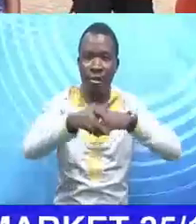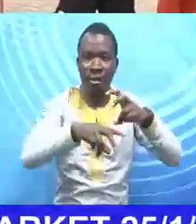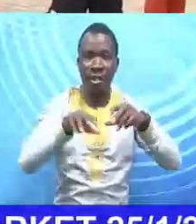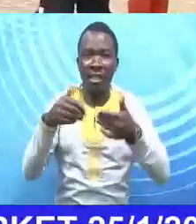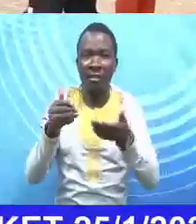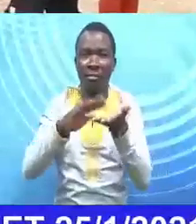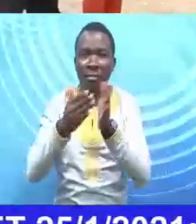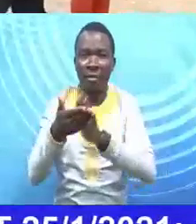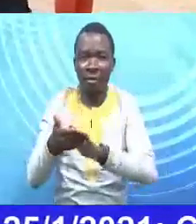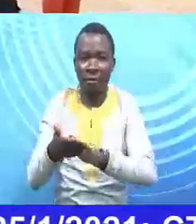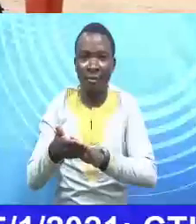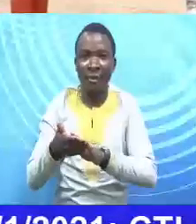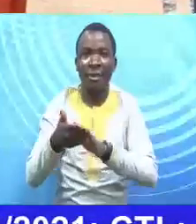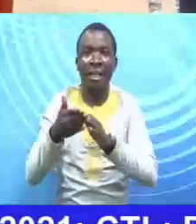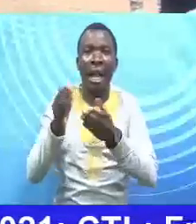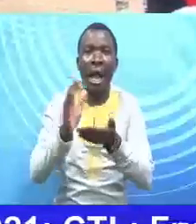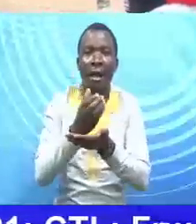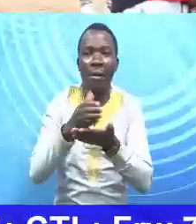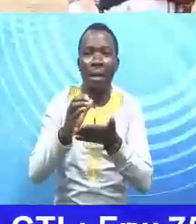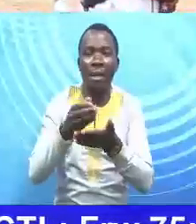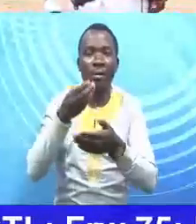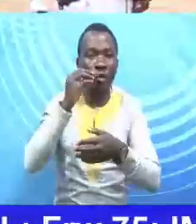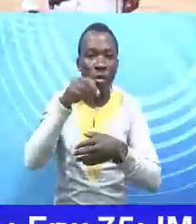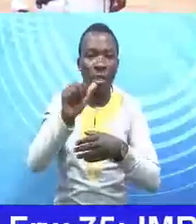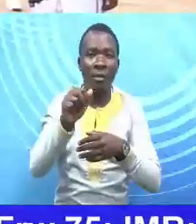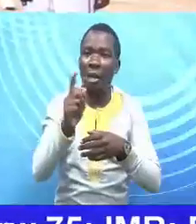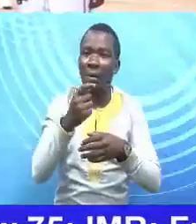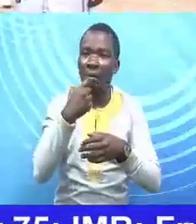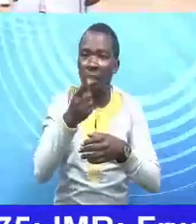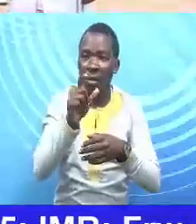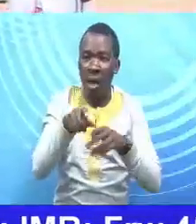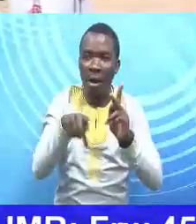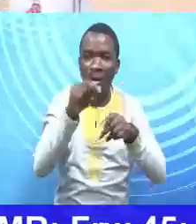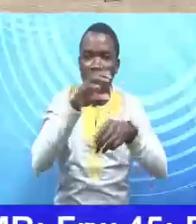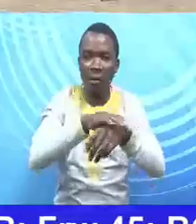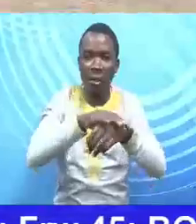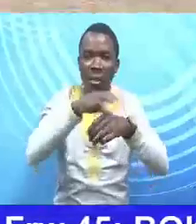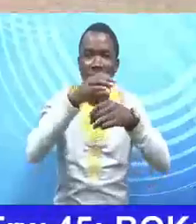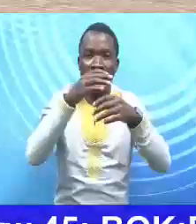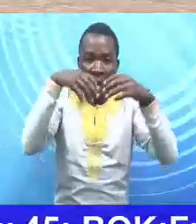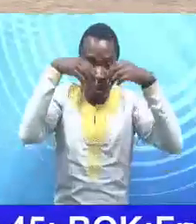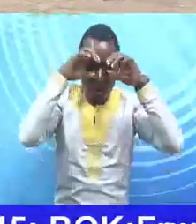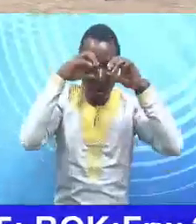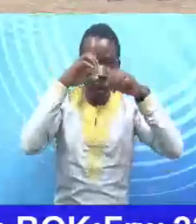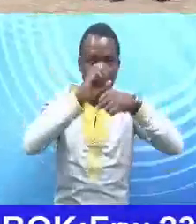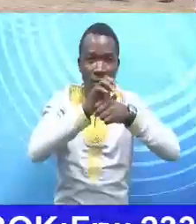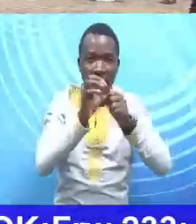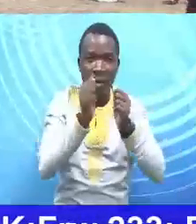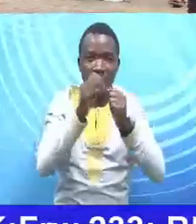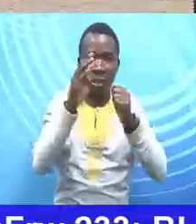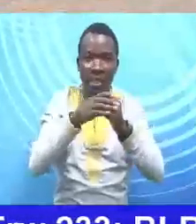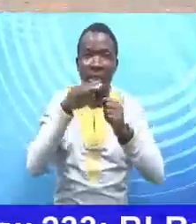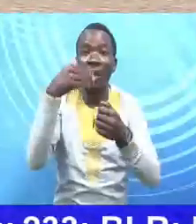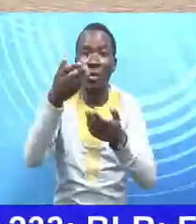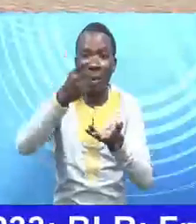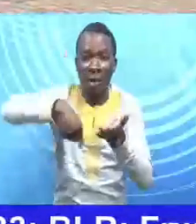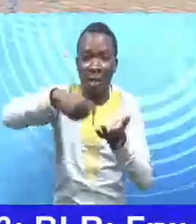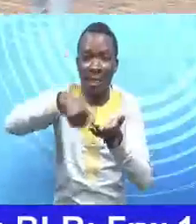zabo. Ibi bivuze ko aba bafashwe bahita bapimwa icyorezo cya COVID-19, ubundi barangiza bagacibwa amande